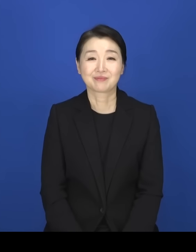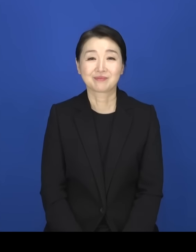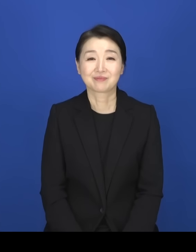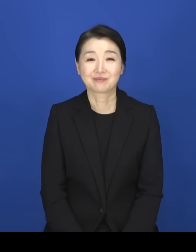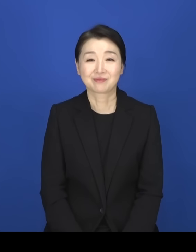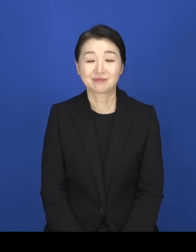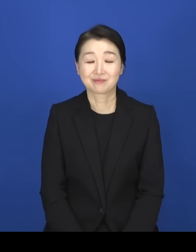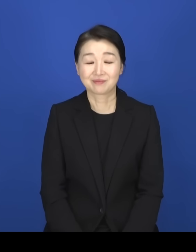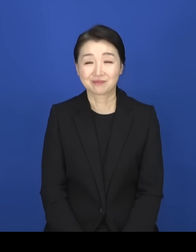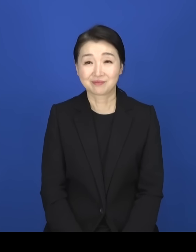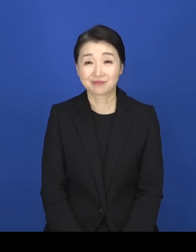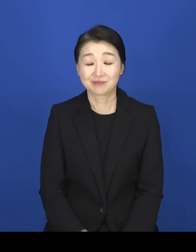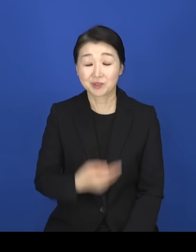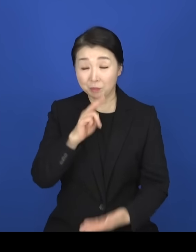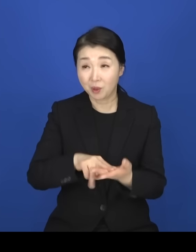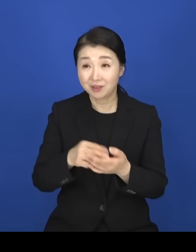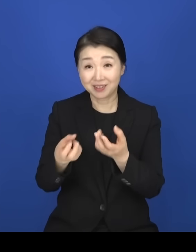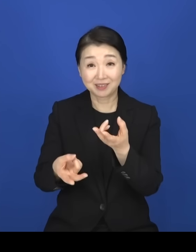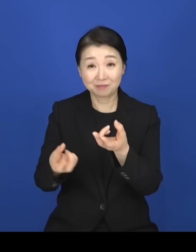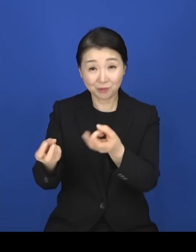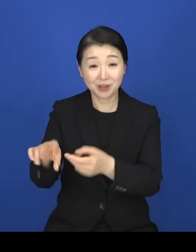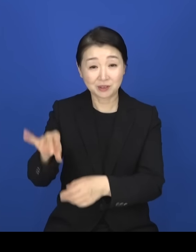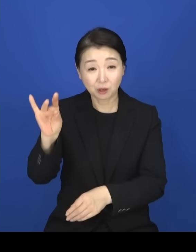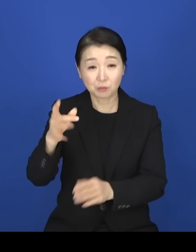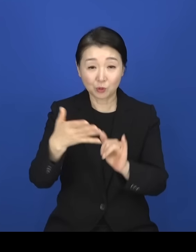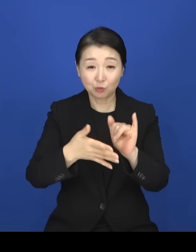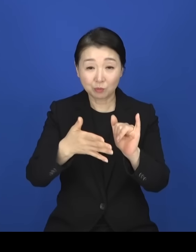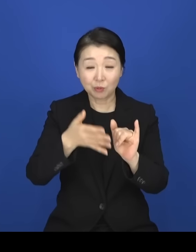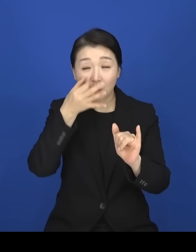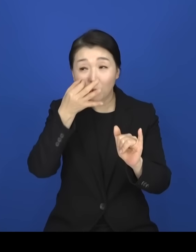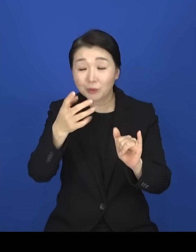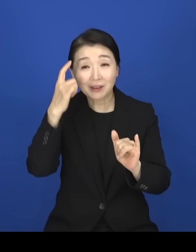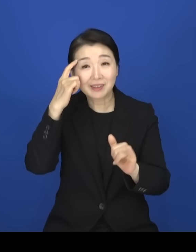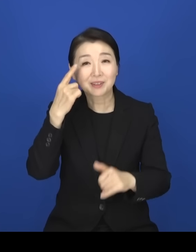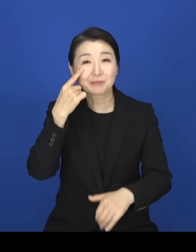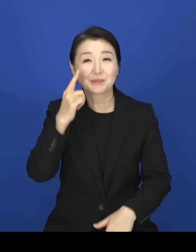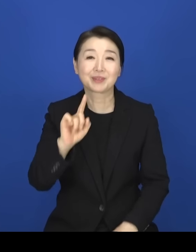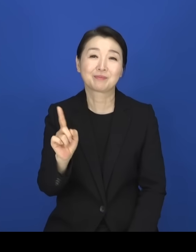이거 처음 쓰잖아요. 근데 하나님 이게 하나님이 유튜브로 이걸 하나님이 지금 보신다고 생각하니까